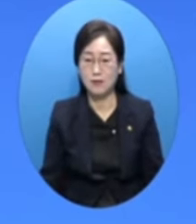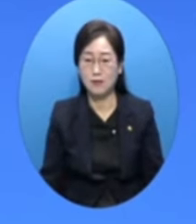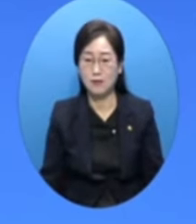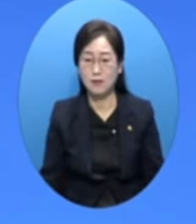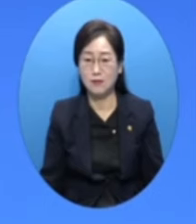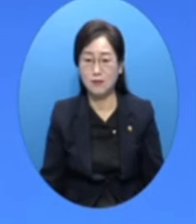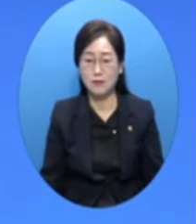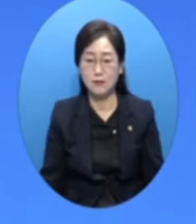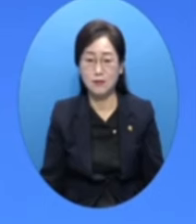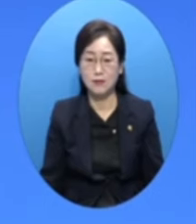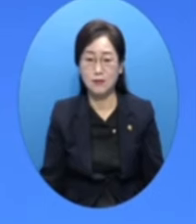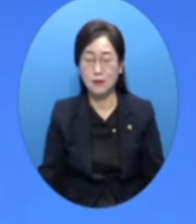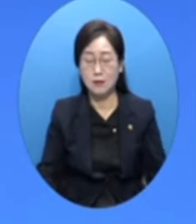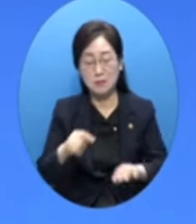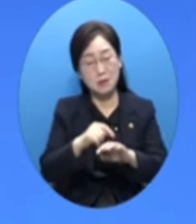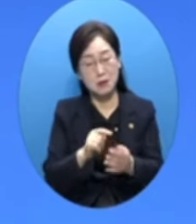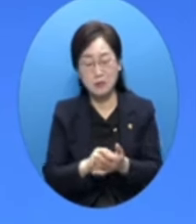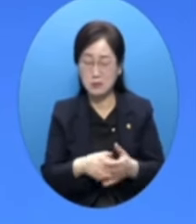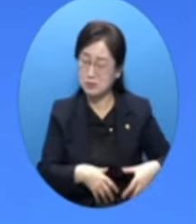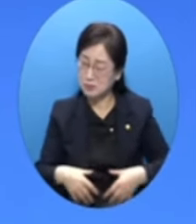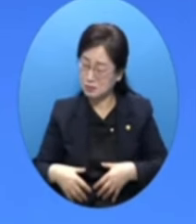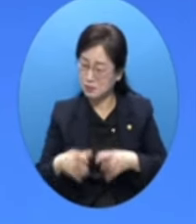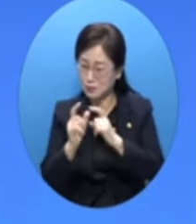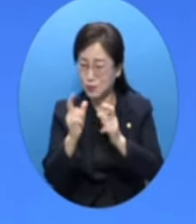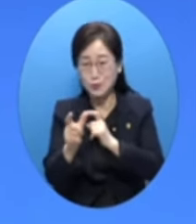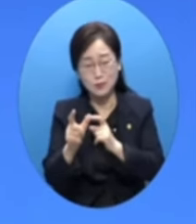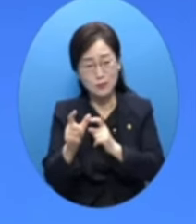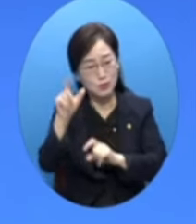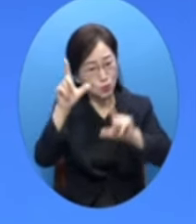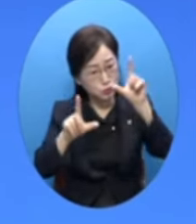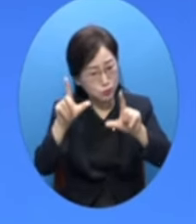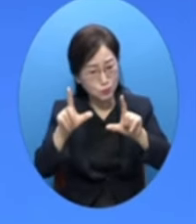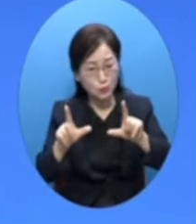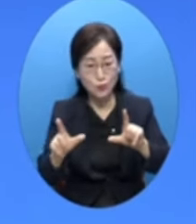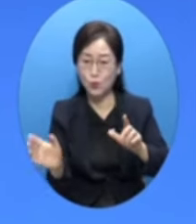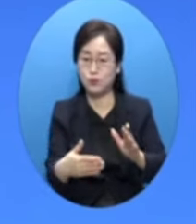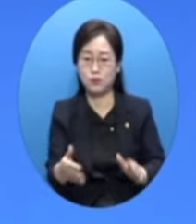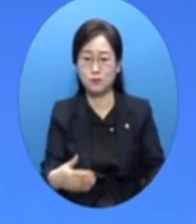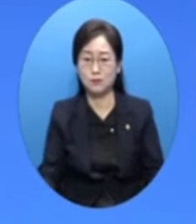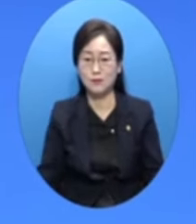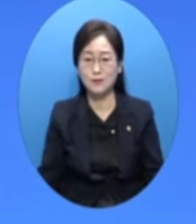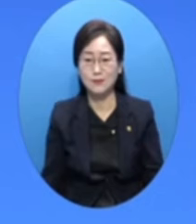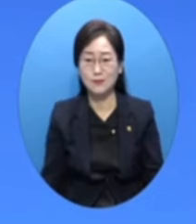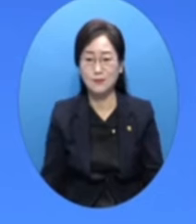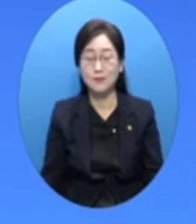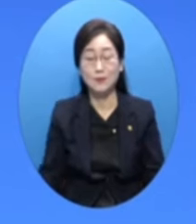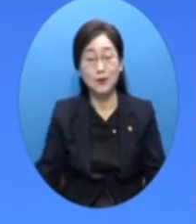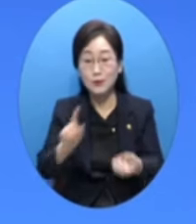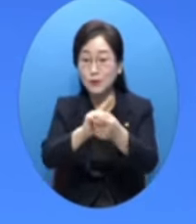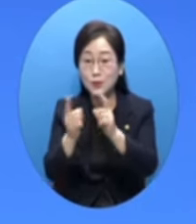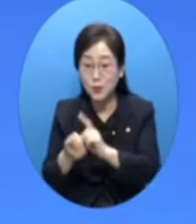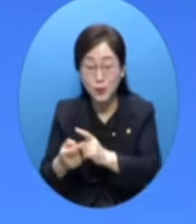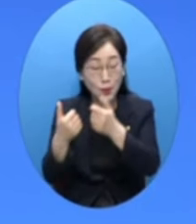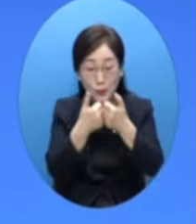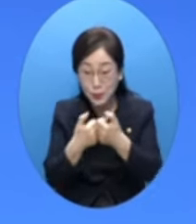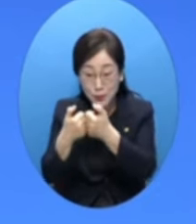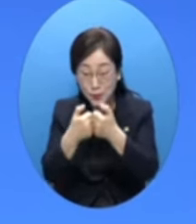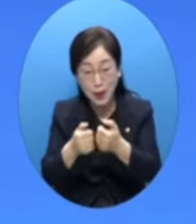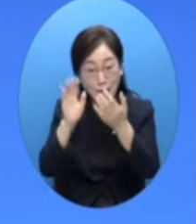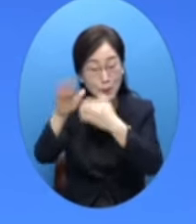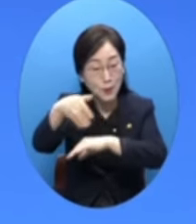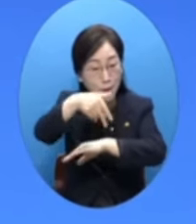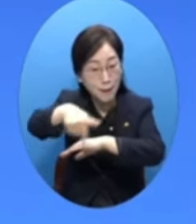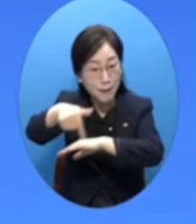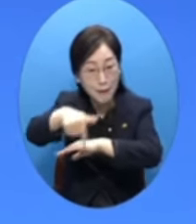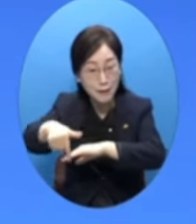그때는 어떤 망설임이나 고민이 있었던 모습이 보이지 않습니다. 이것을 갖고 서로 의논하고 앞으로 계획을